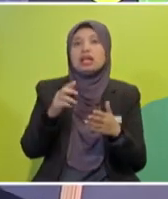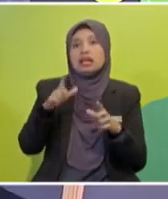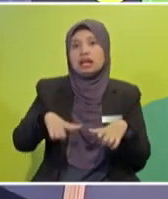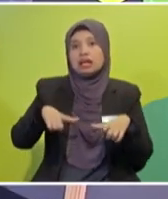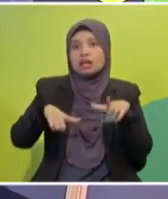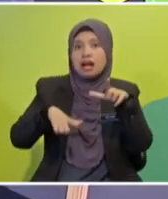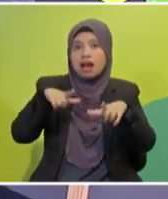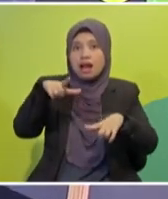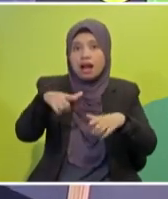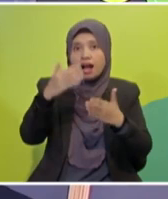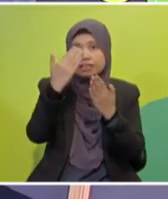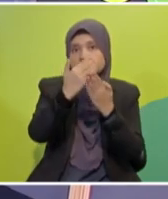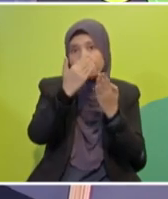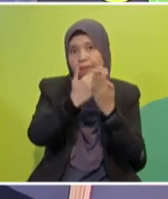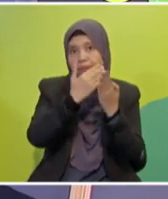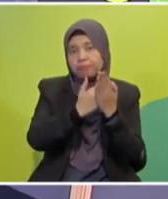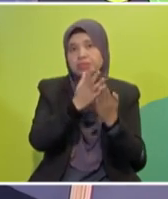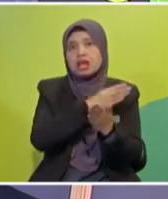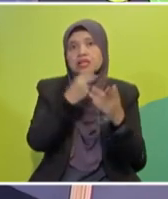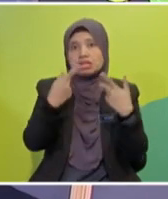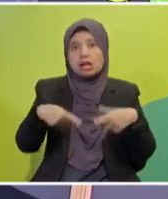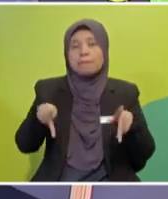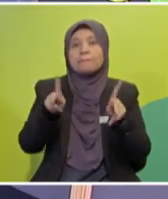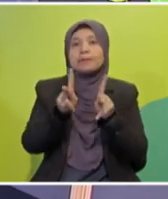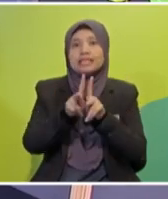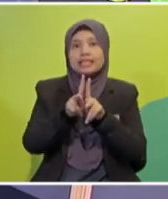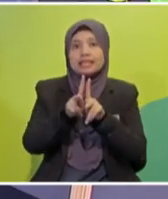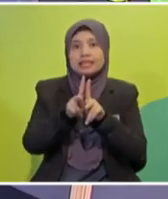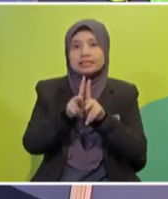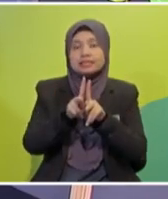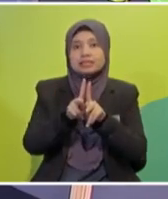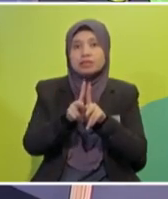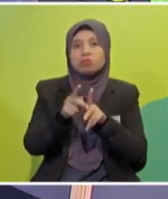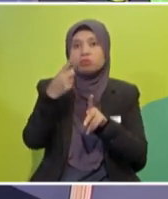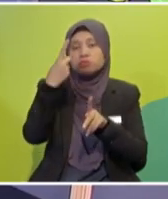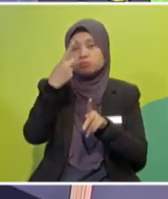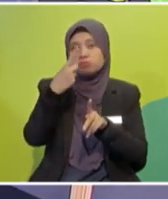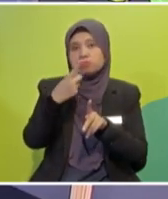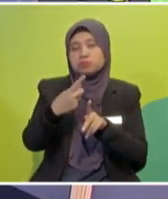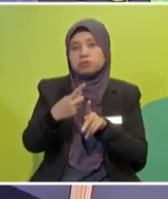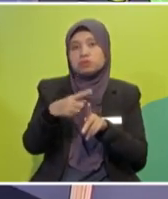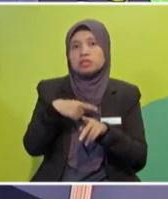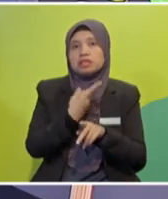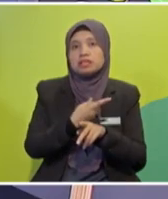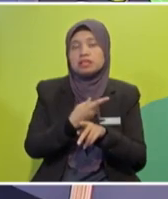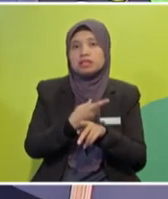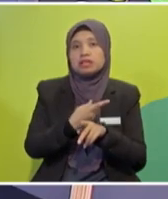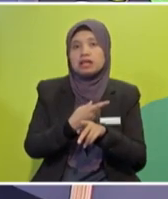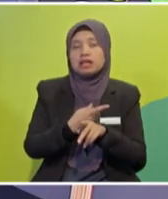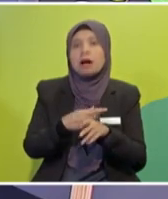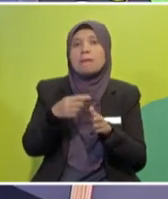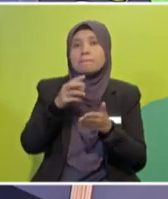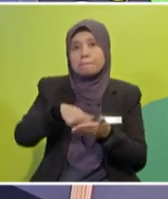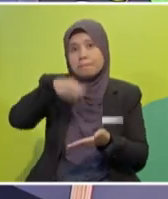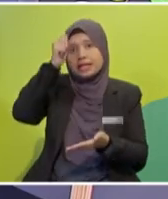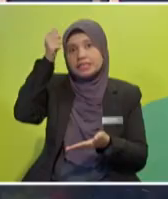dan juga kepentingannya. Okey, saya tanya tadi Sufi dah jawab Okey. Rizki,